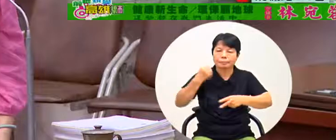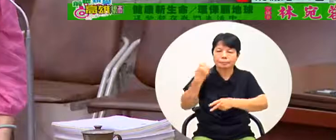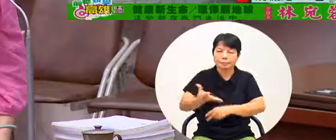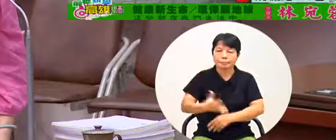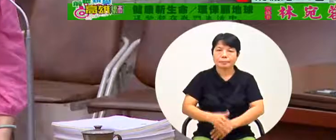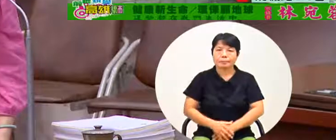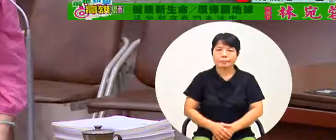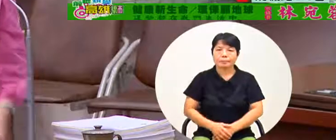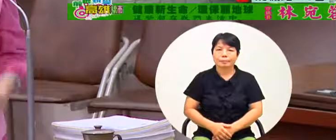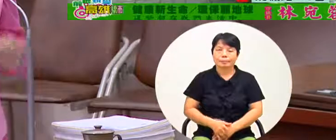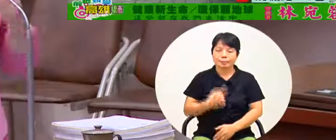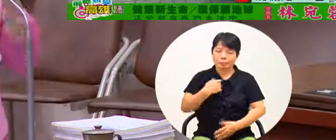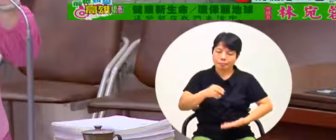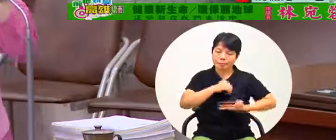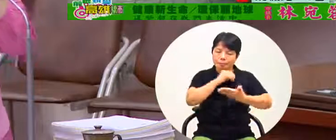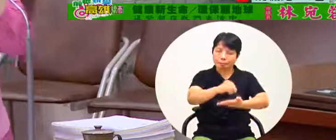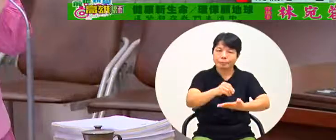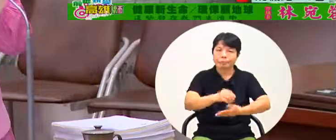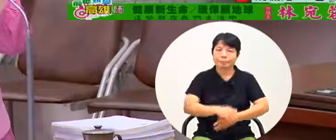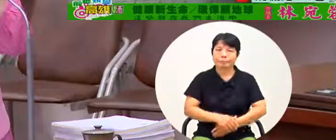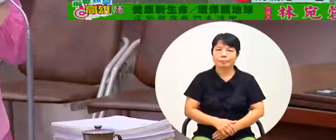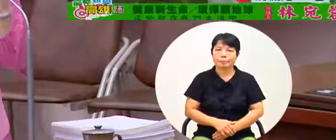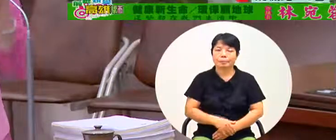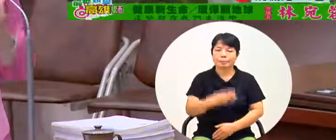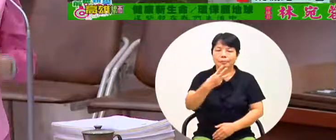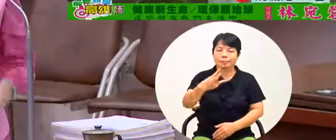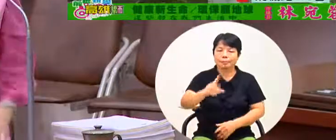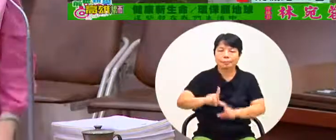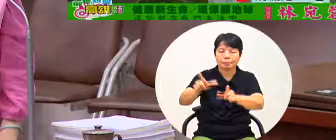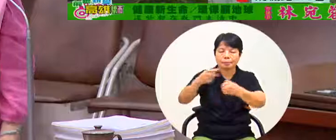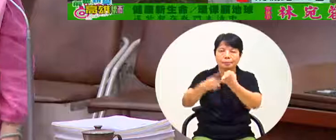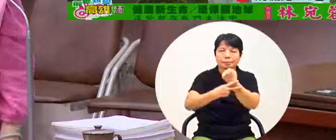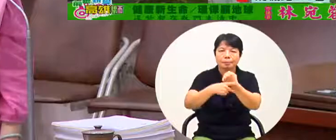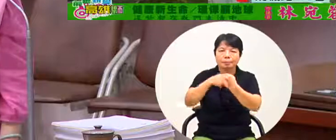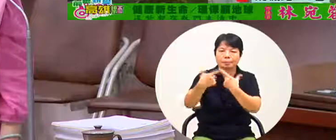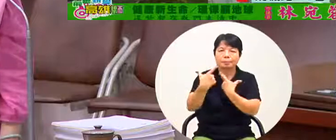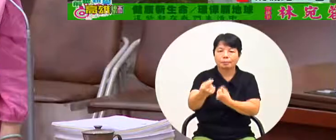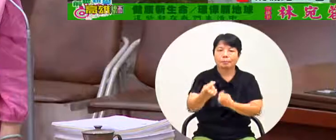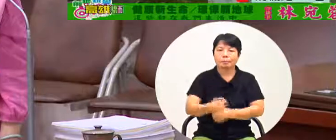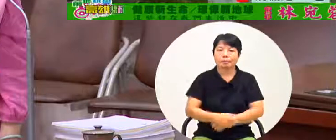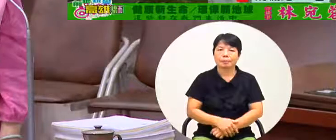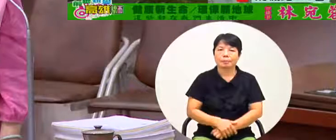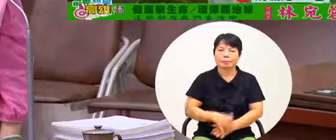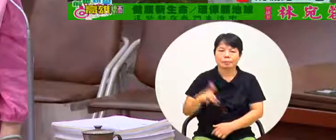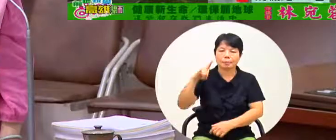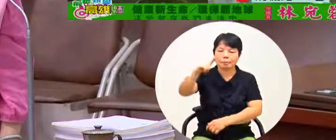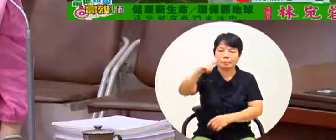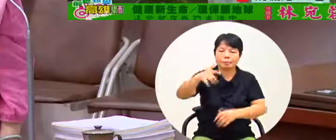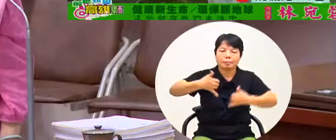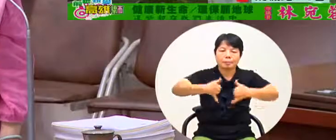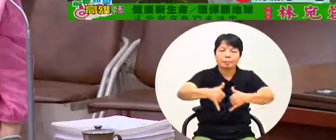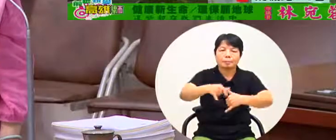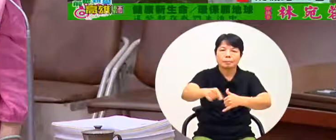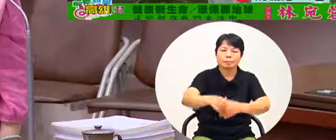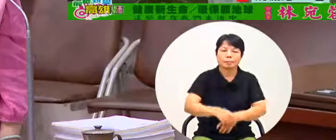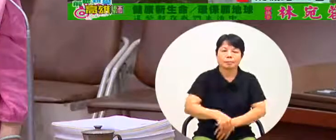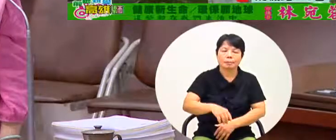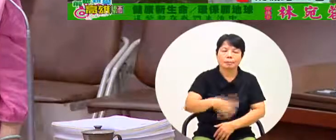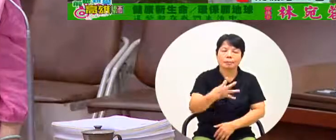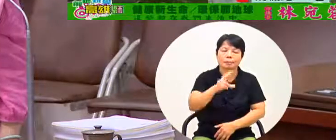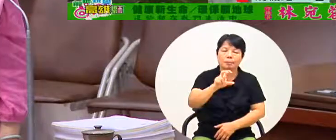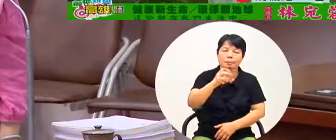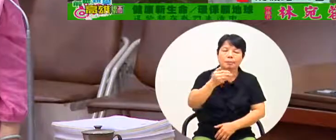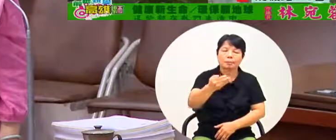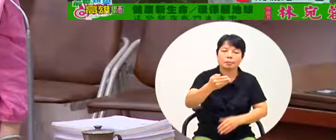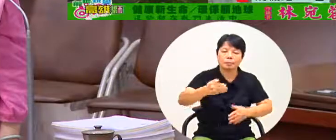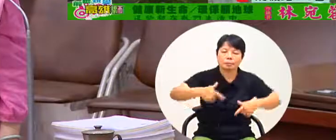这个是山东里，山东里也一样啊。你看这个飞机路479巷，你看它这个栏杆呐、啊，歪七